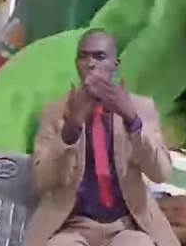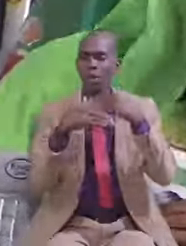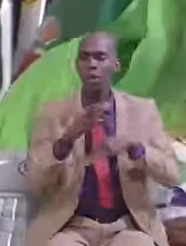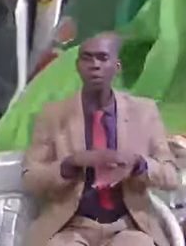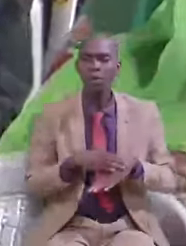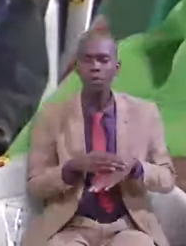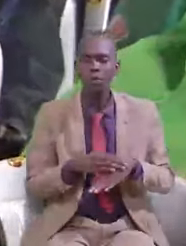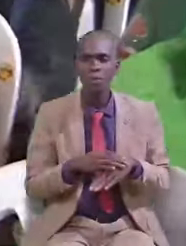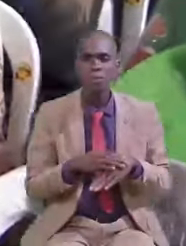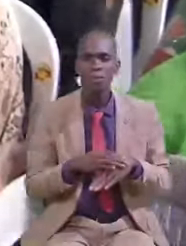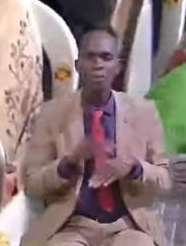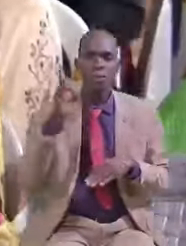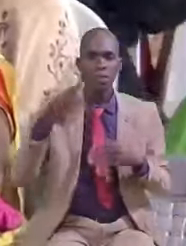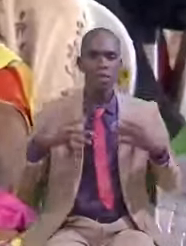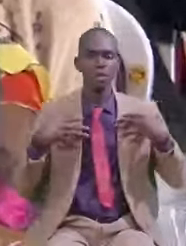Jésus.